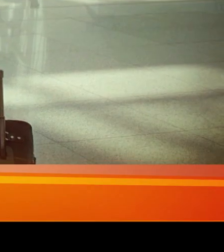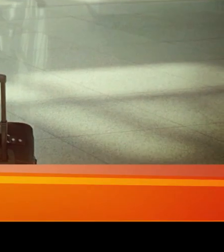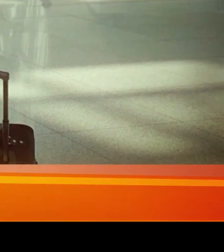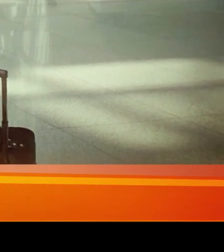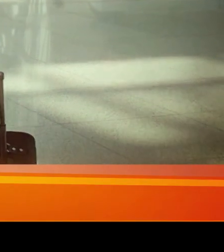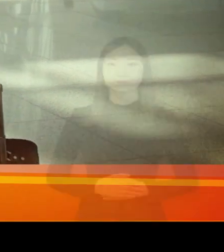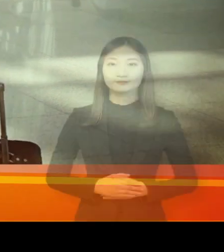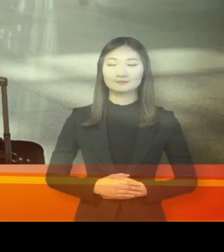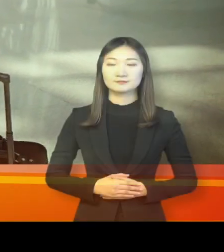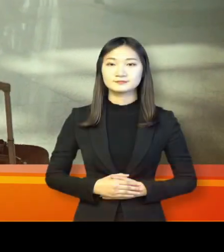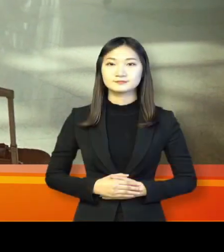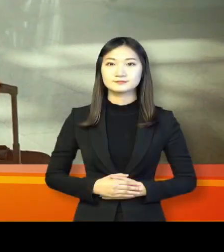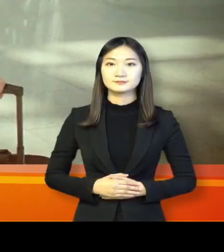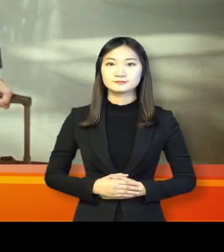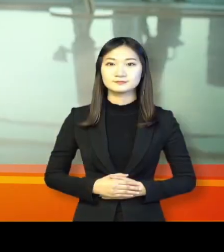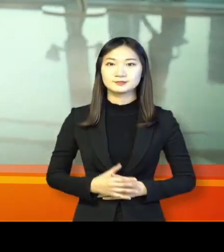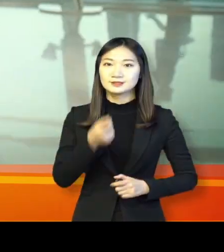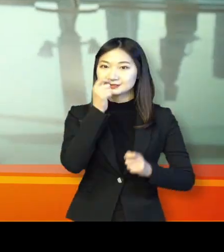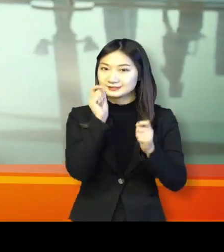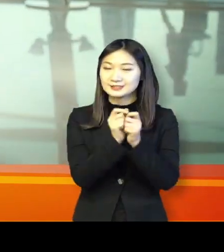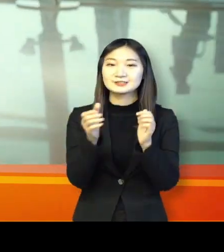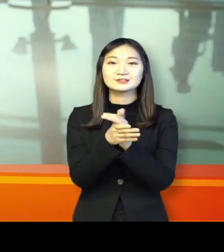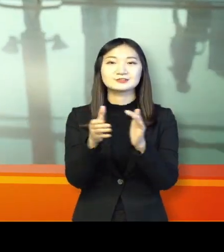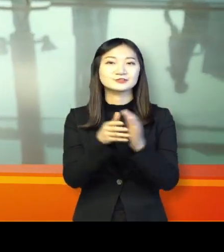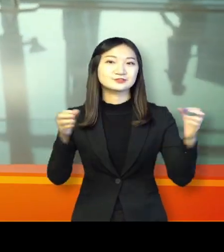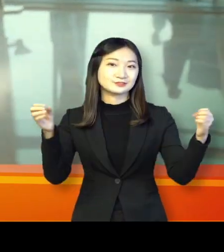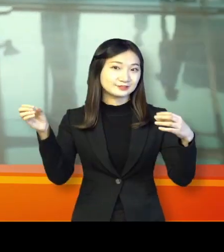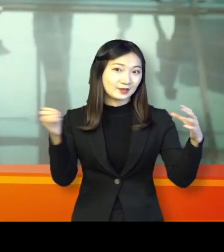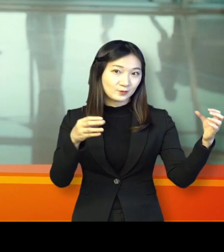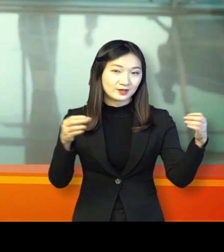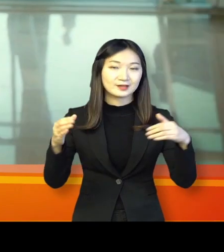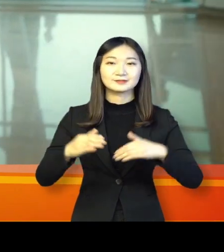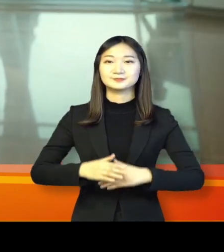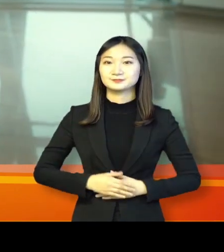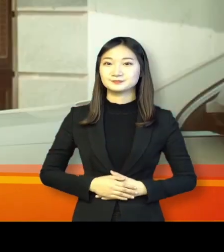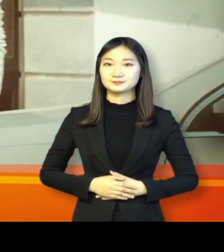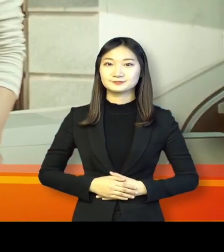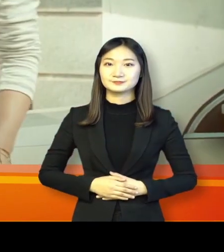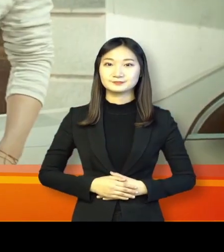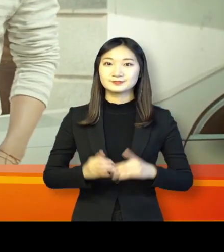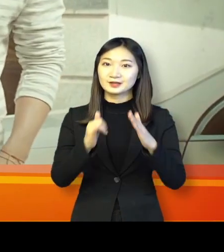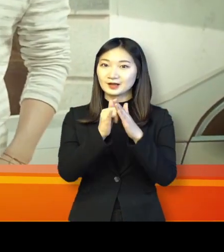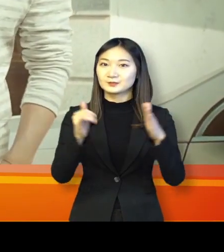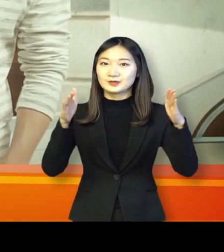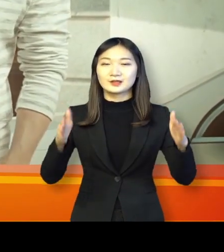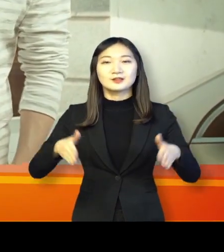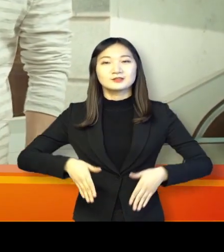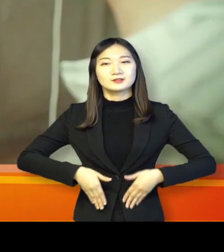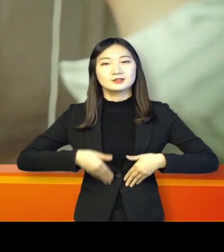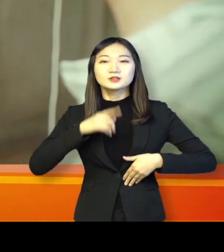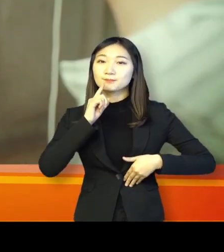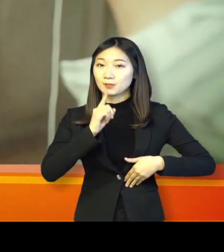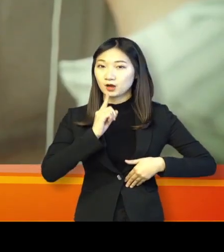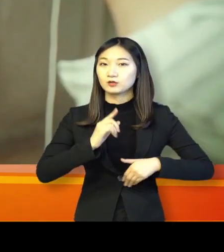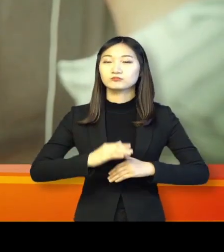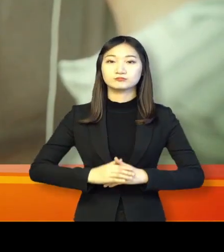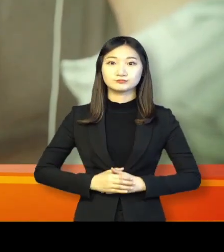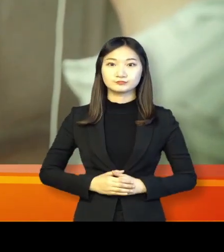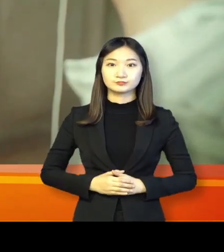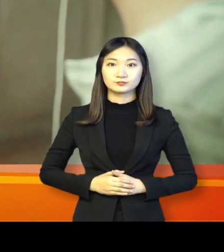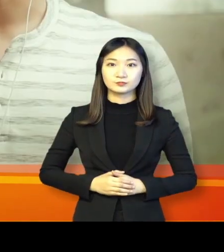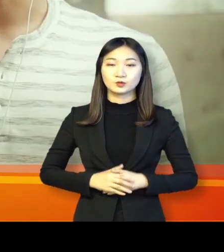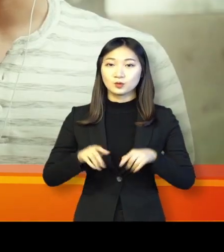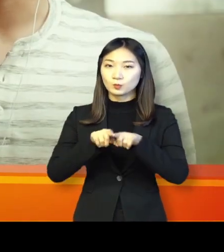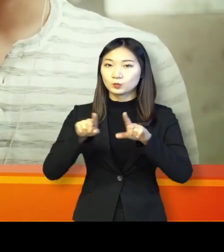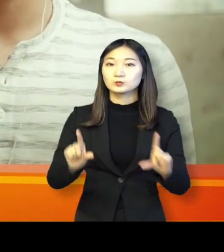야, 멈춰 좀 소리치냐. 단짝 친구 사이에 오가는 친근한 대화도, 가족 간의 따뜻한 말들도, 뭔 생각을 하면서 그렇게 가냐?